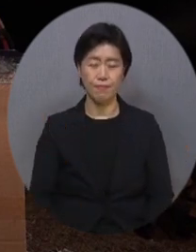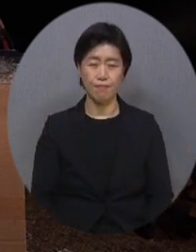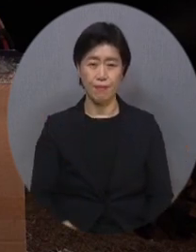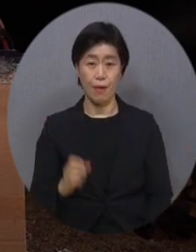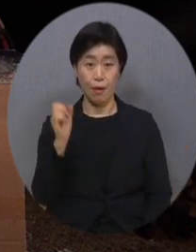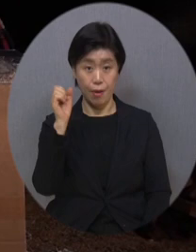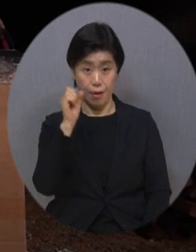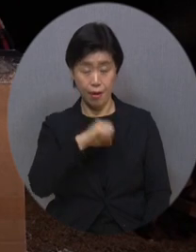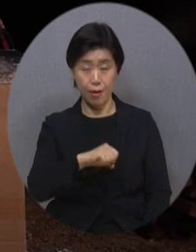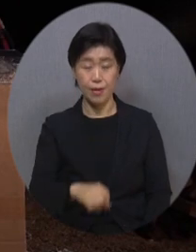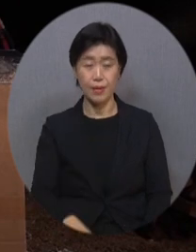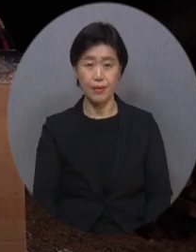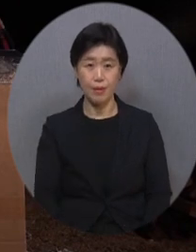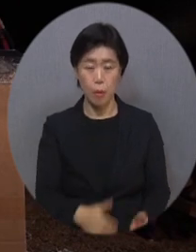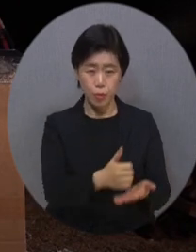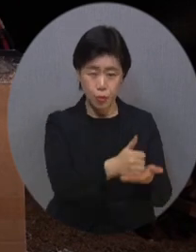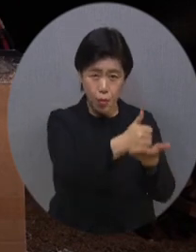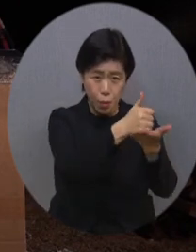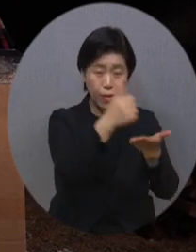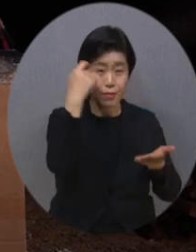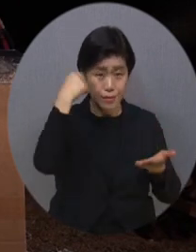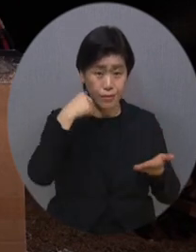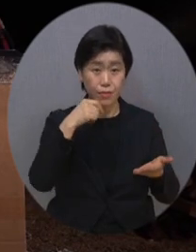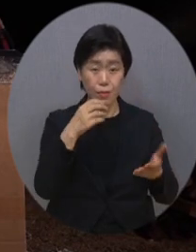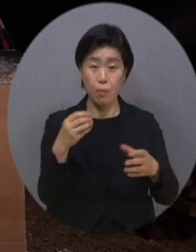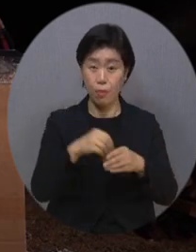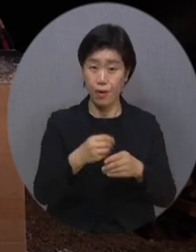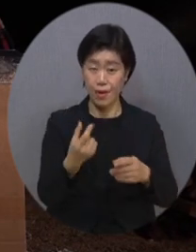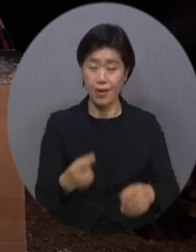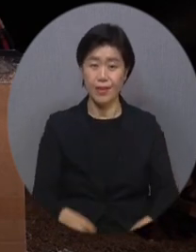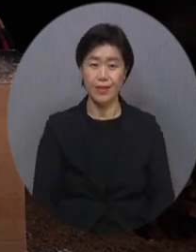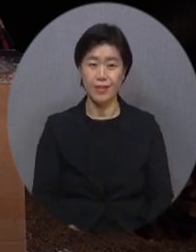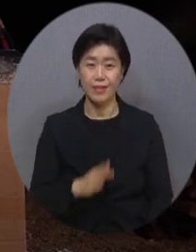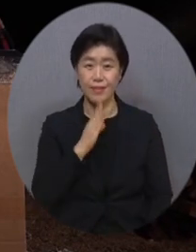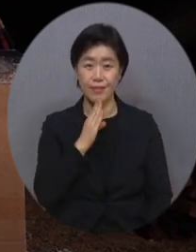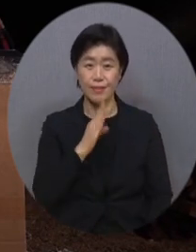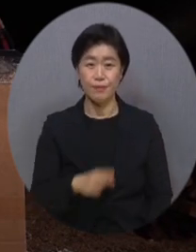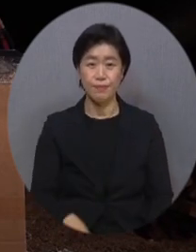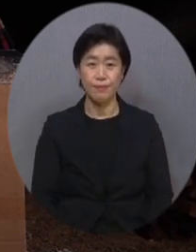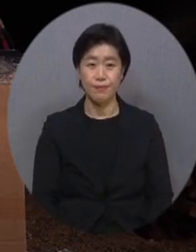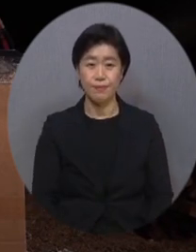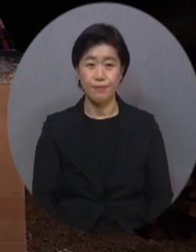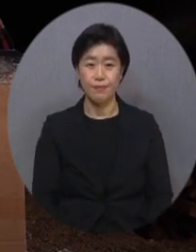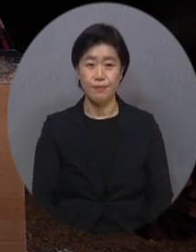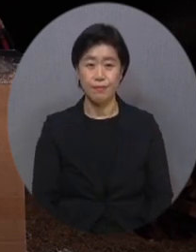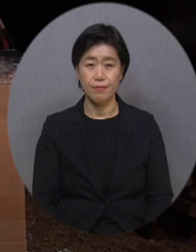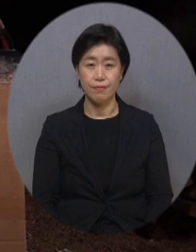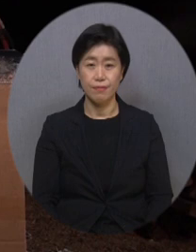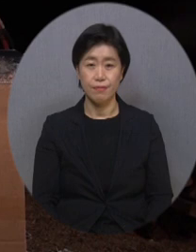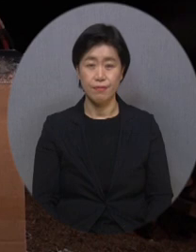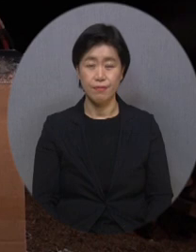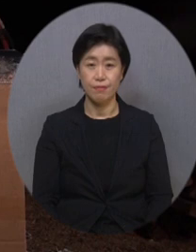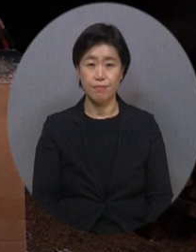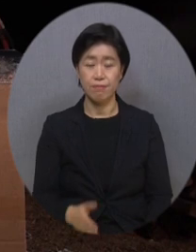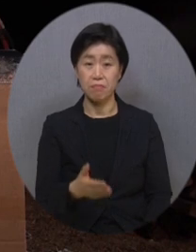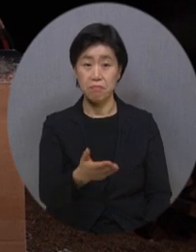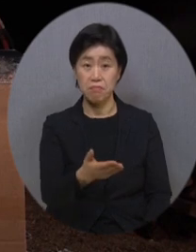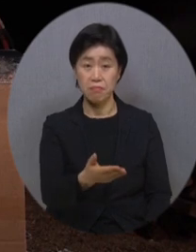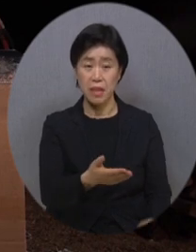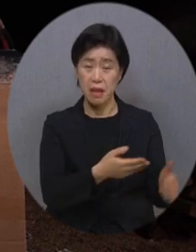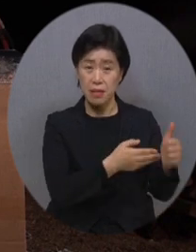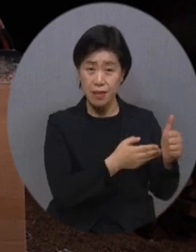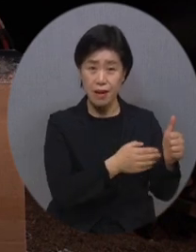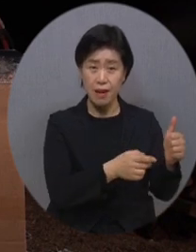아, 존경이 담겼잖아. 아, 존경이 담겼네. 아, 여보님. 그 동생은 그 재수 씨 어? 왼수라고